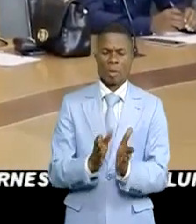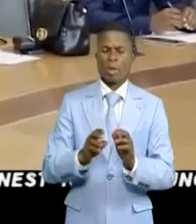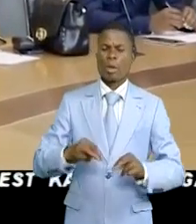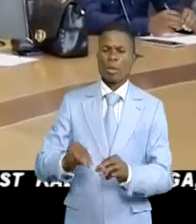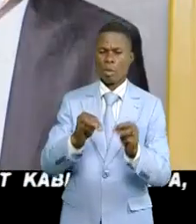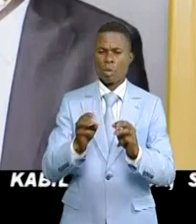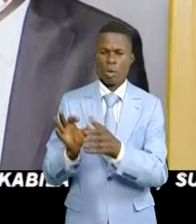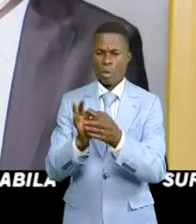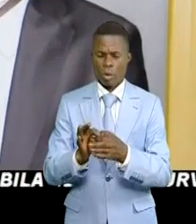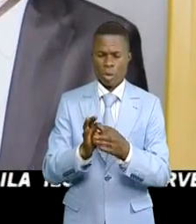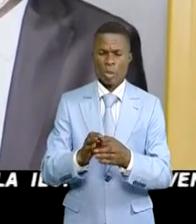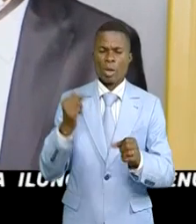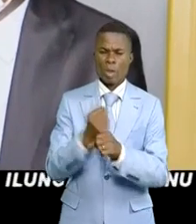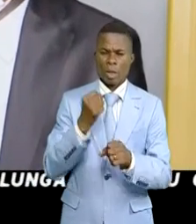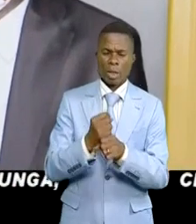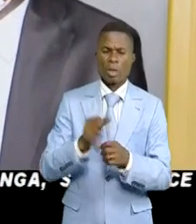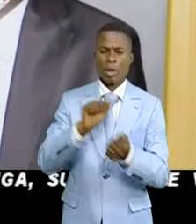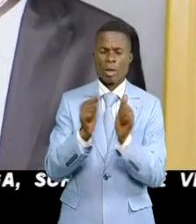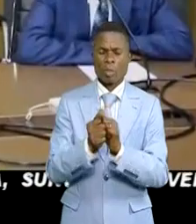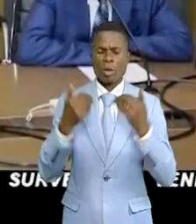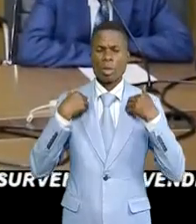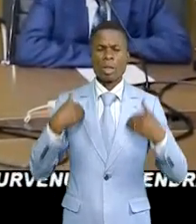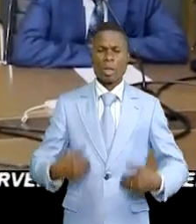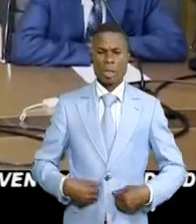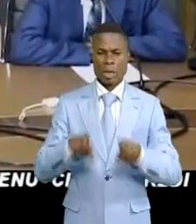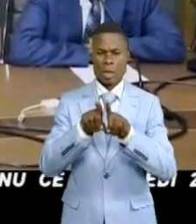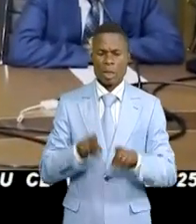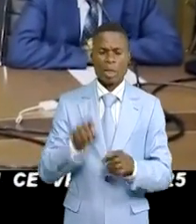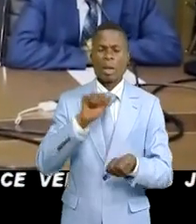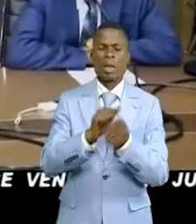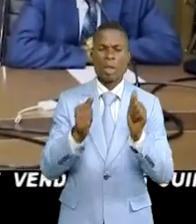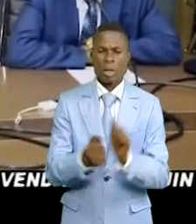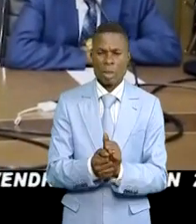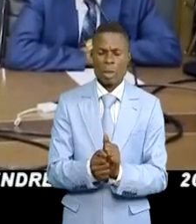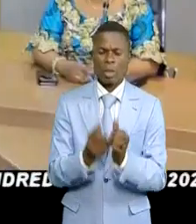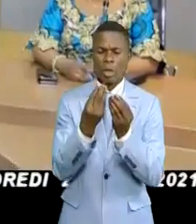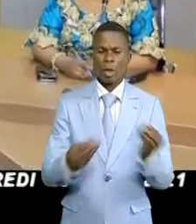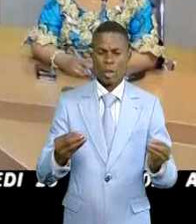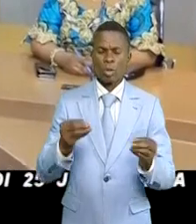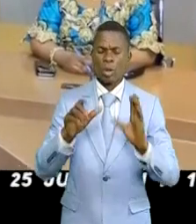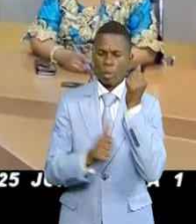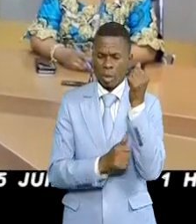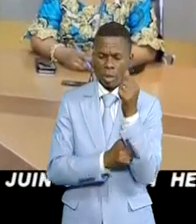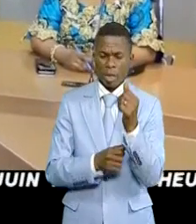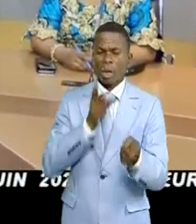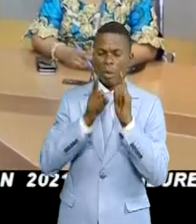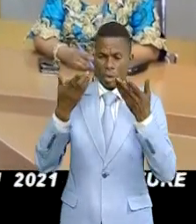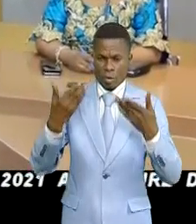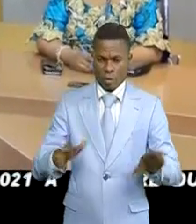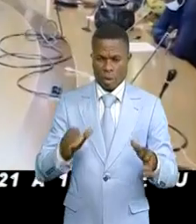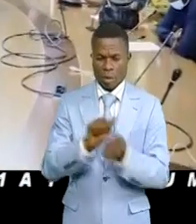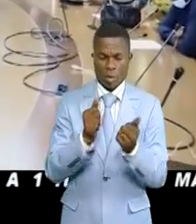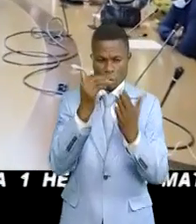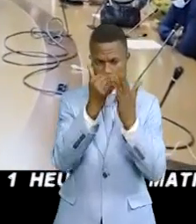de coordination et pilotage du secteur de la santé, ainsi que la problématique des ressources humaines. Après échange sur ces différents